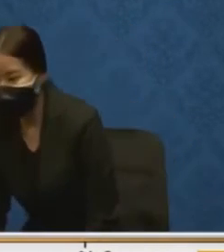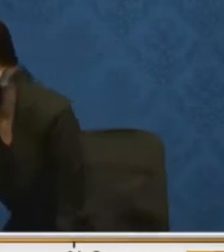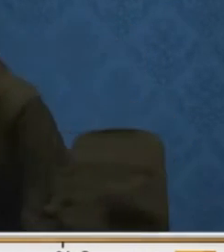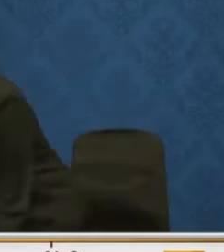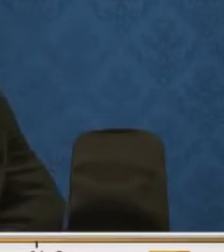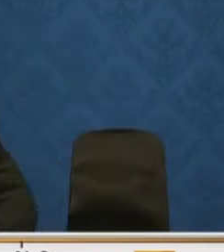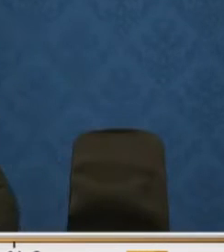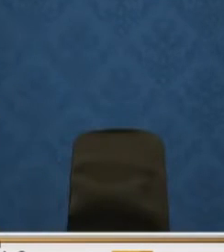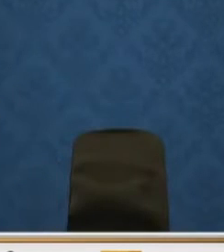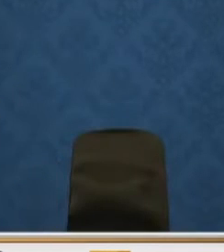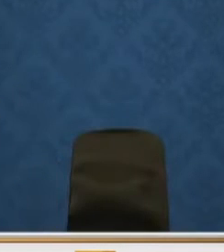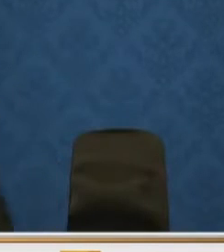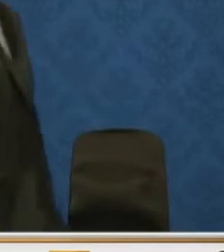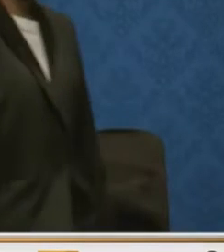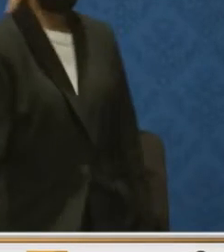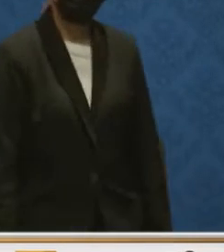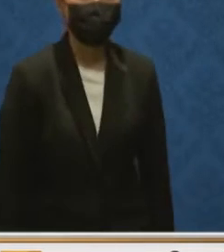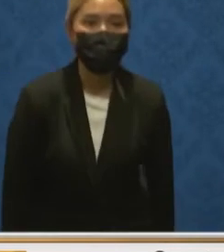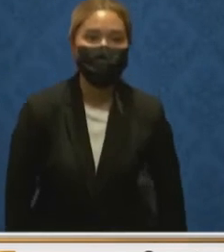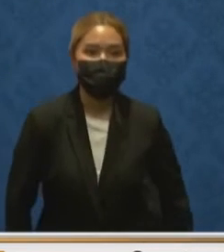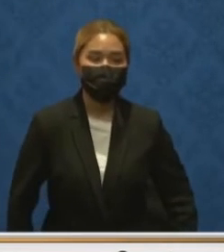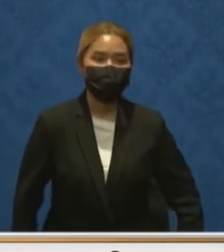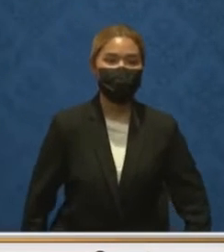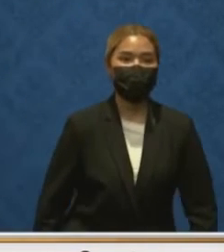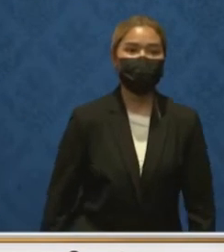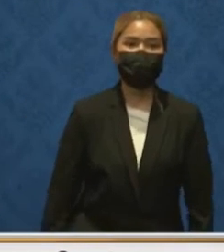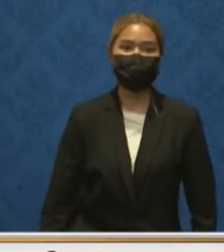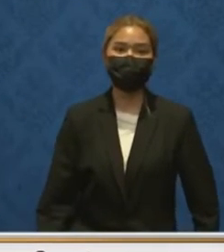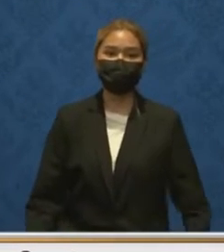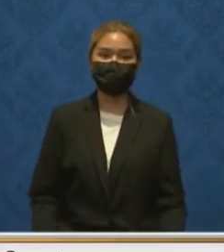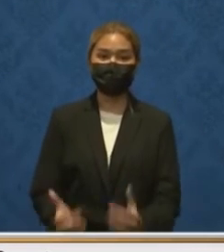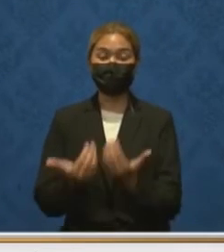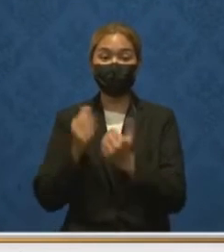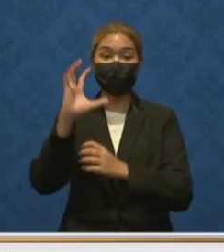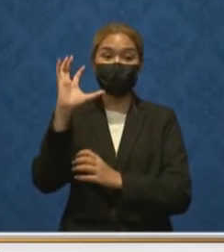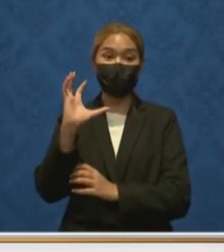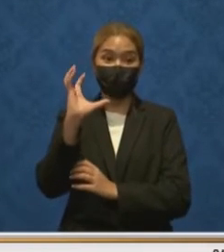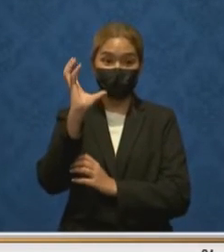ทุนโลกมนสูงข้ผู้นำเข้าก็ทำท่าว่าจะหุดนำเข้า